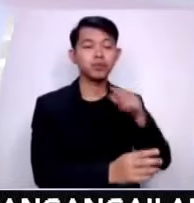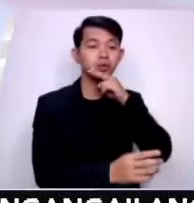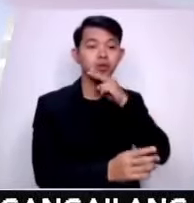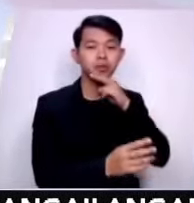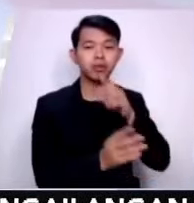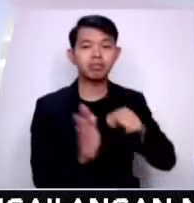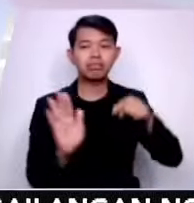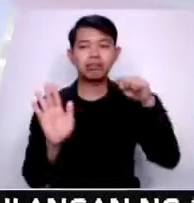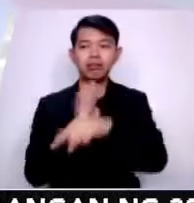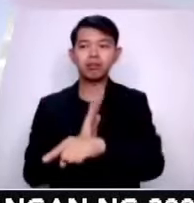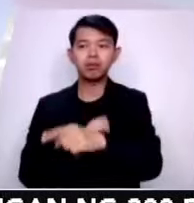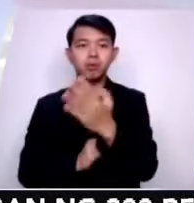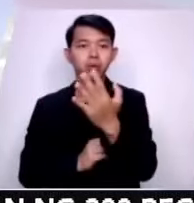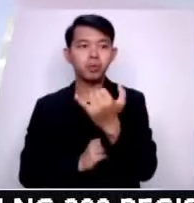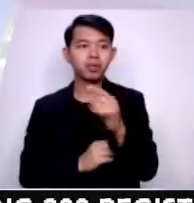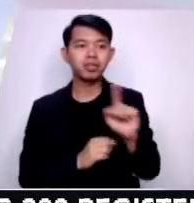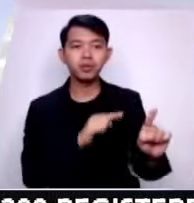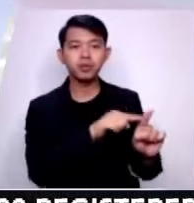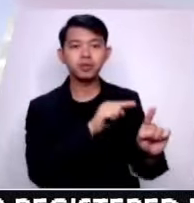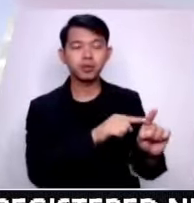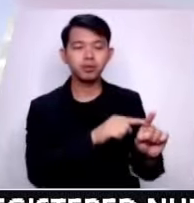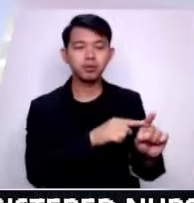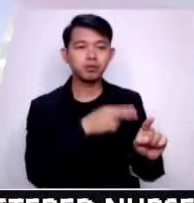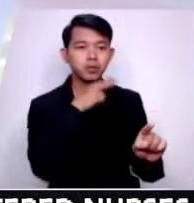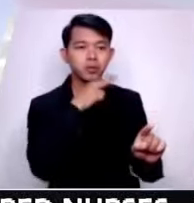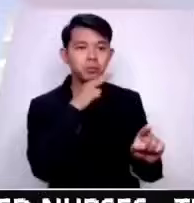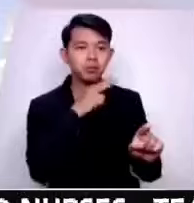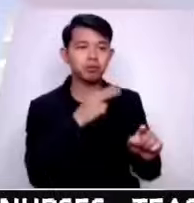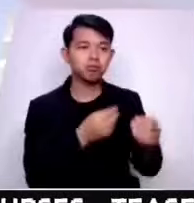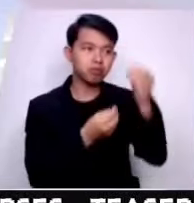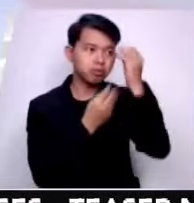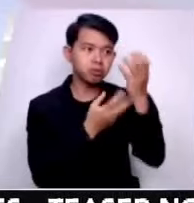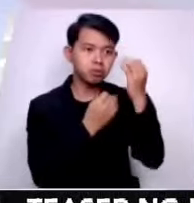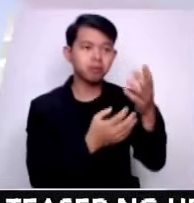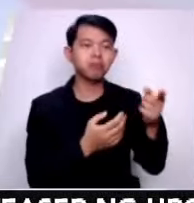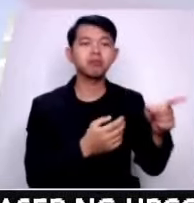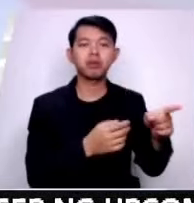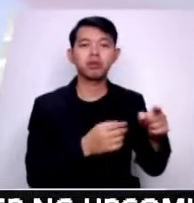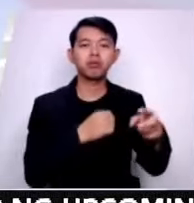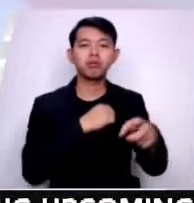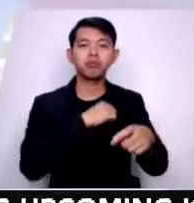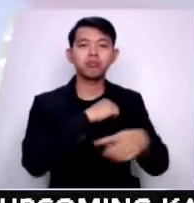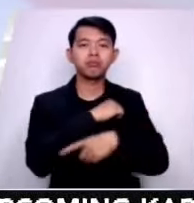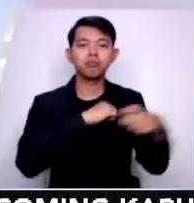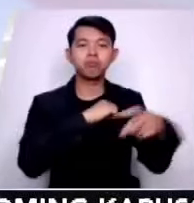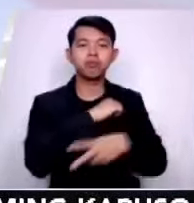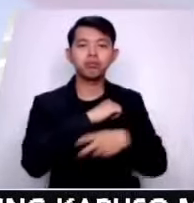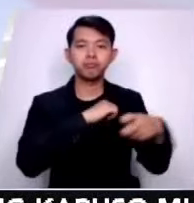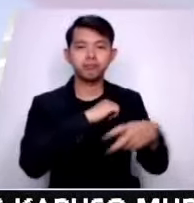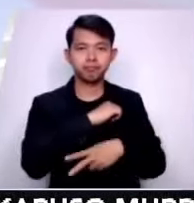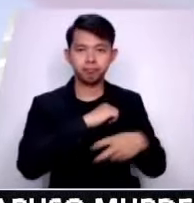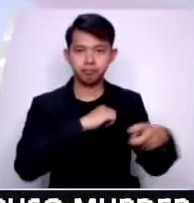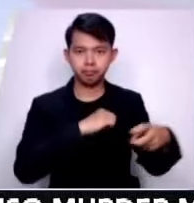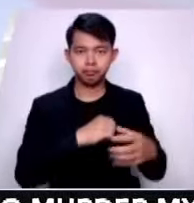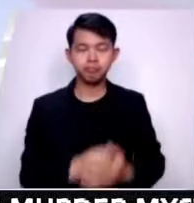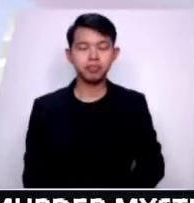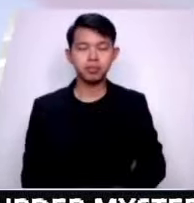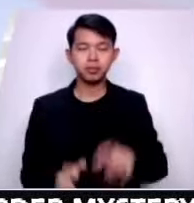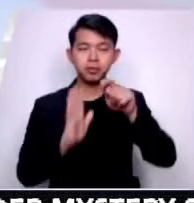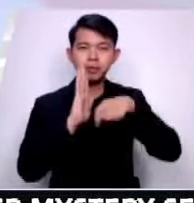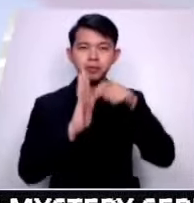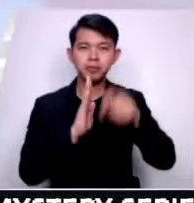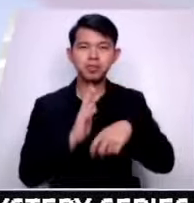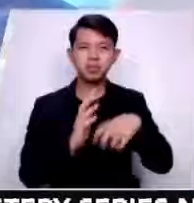pinagbibintangan siyang nagnanakaw. Mabala po mga kapuso, maselan ang aktual na video ng krimen. May exclusive report si